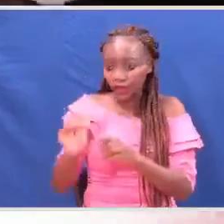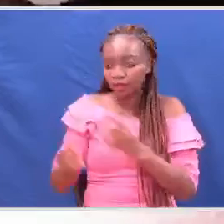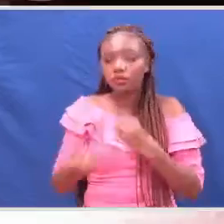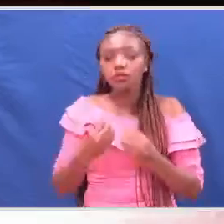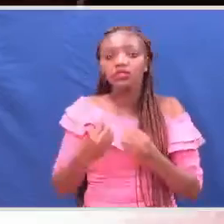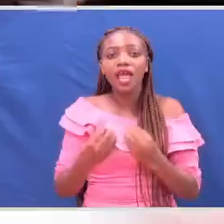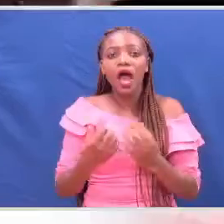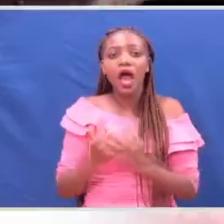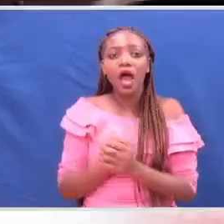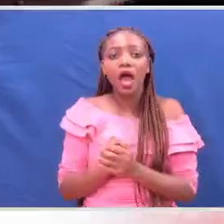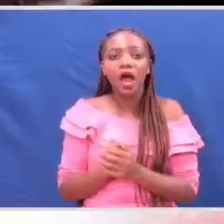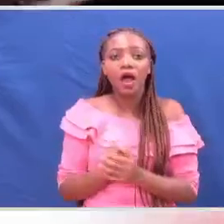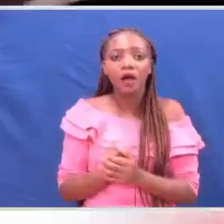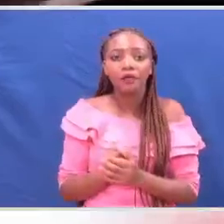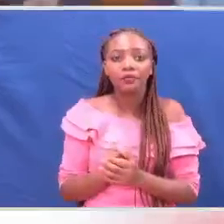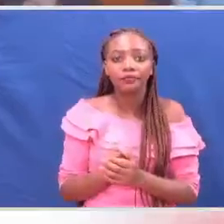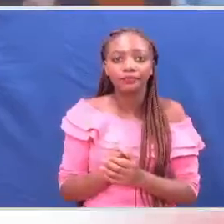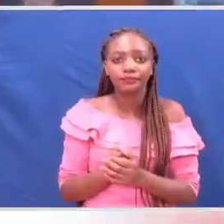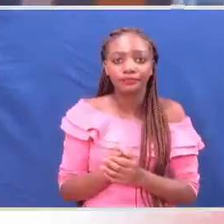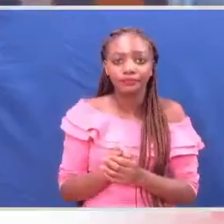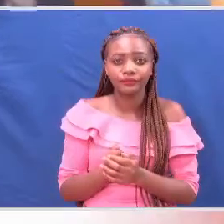hiyo.